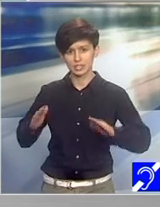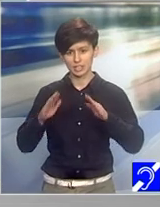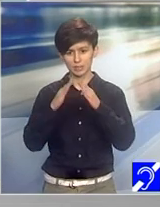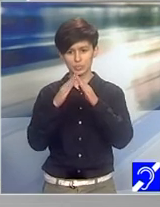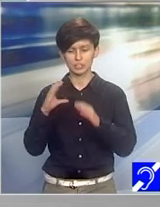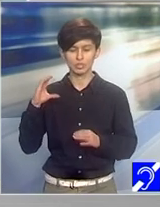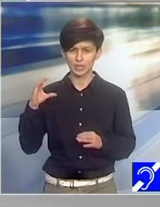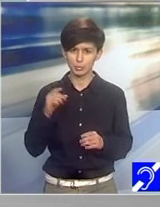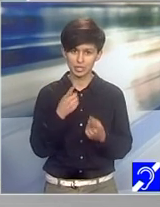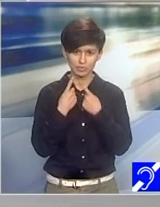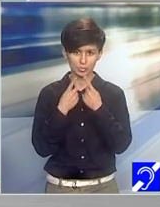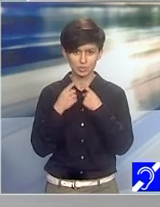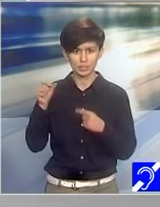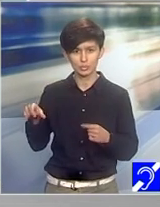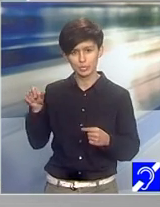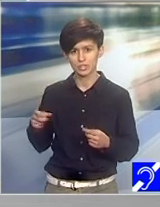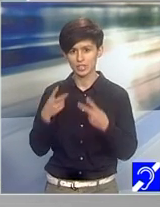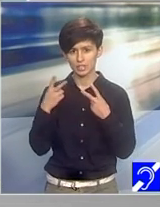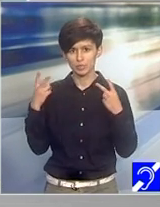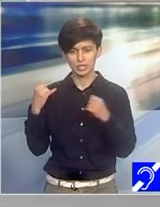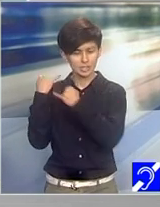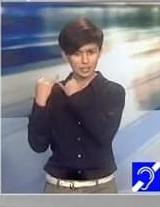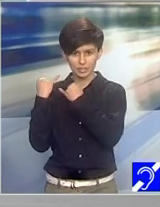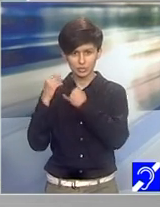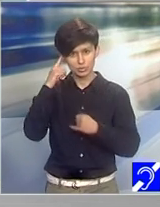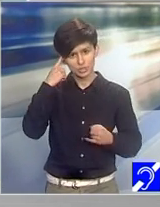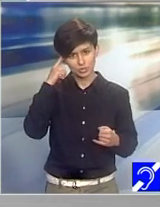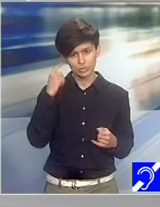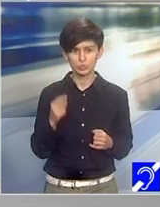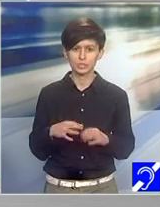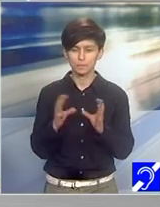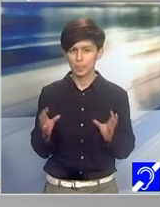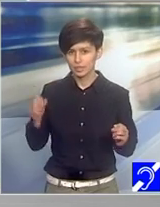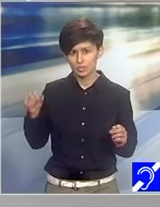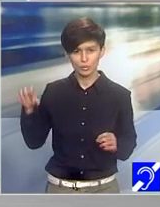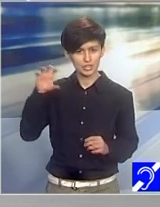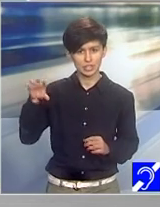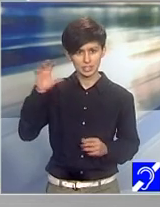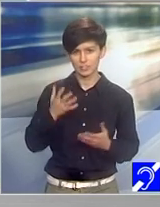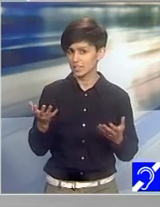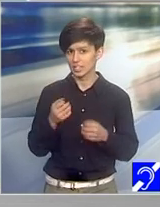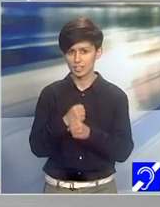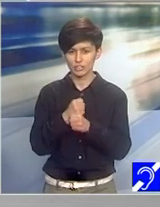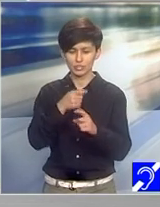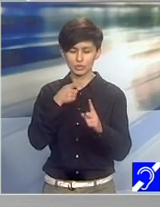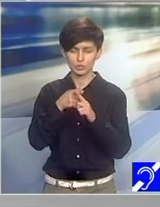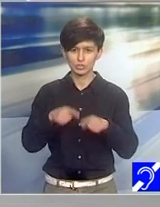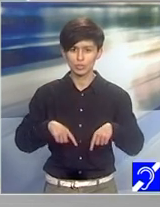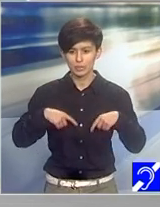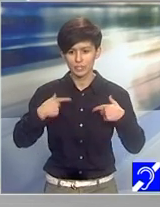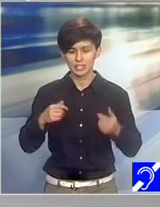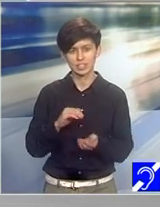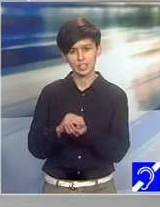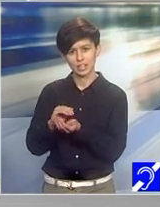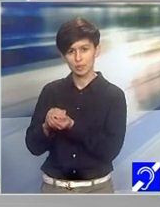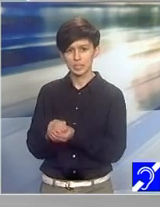discuta astăzi cu oaspeți de seamă, istorici renumiți, dar și români transilvăneni, care și-au făcut un scop în viață în a păstra